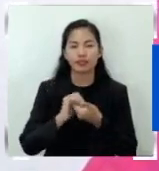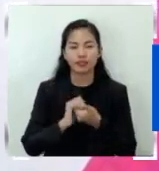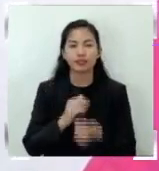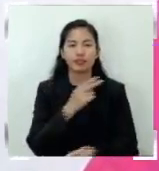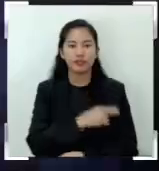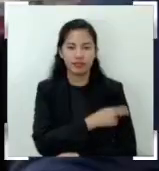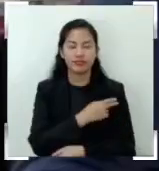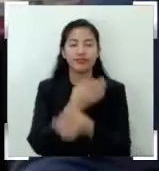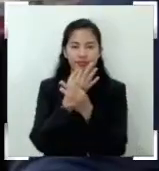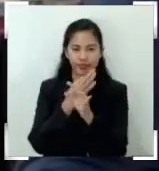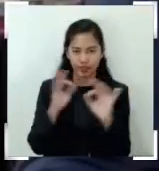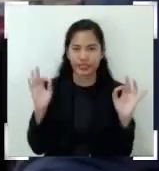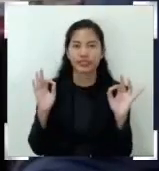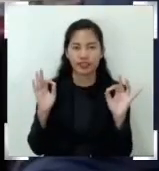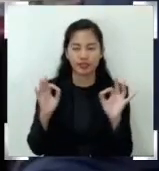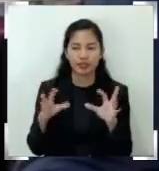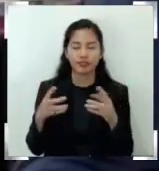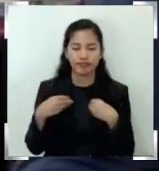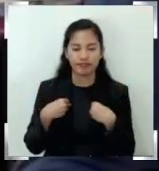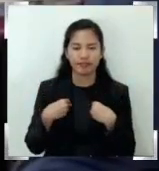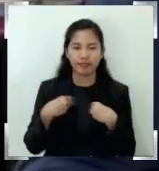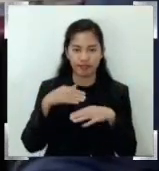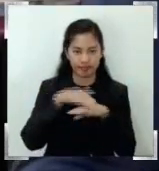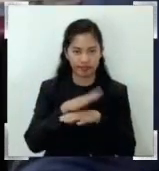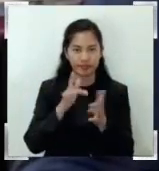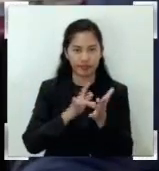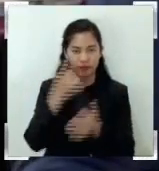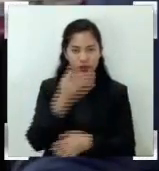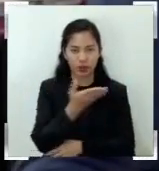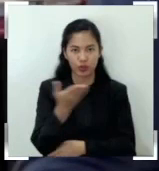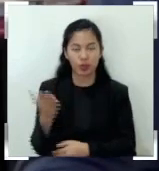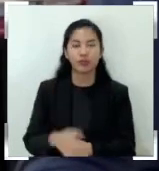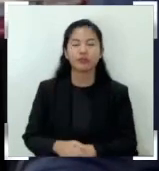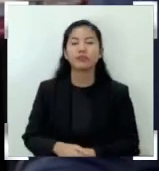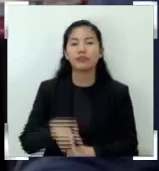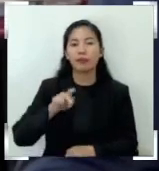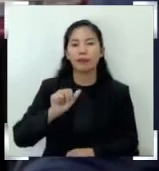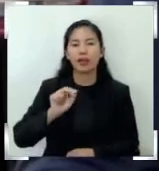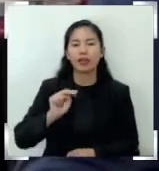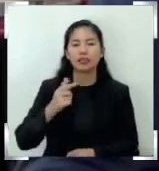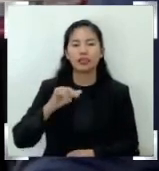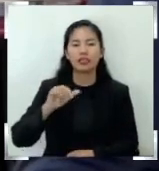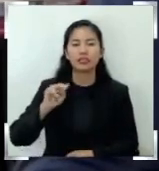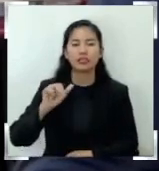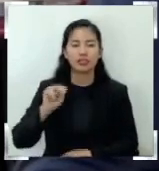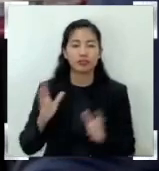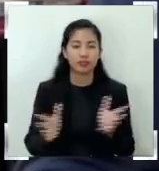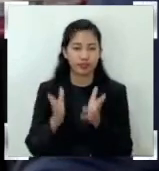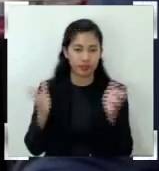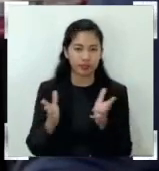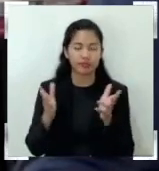ang gamot sa inyo. Si Senator Kiko Pangilinan ang hikayat ng mga doktor at medical professionals na mag-volunteer sa